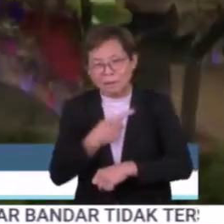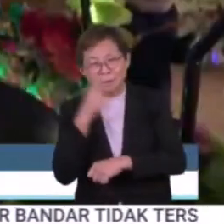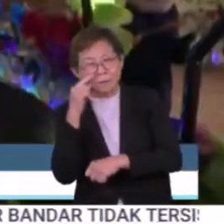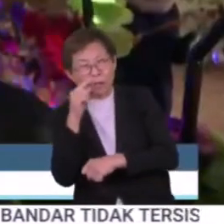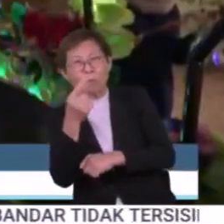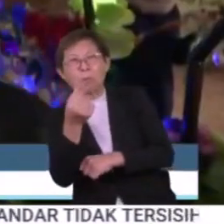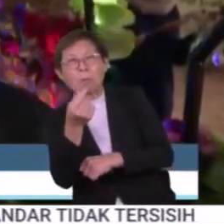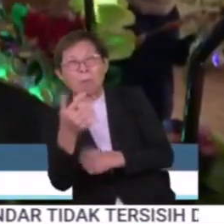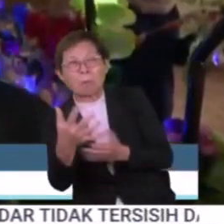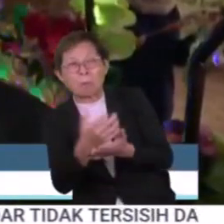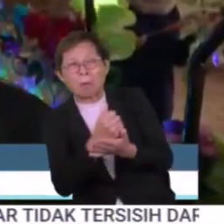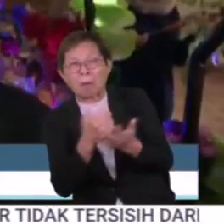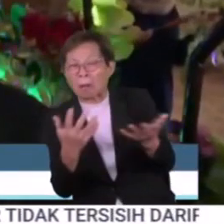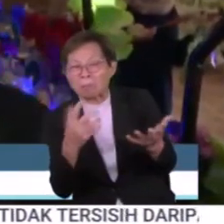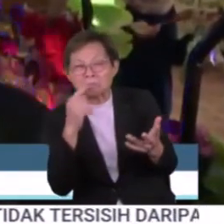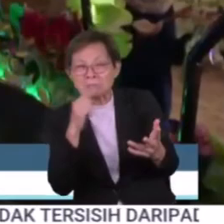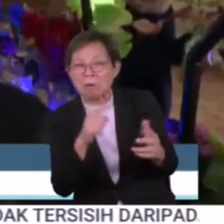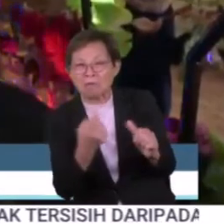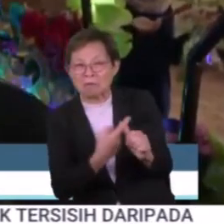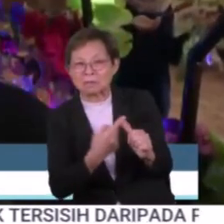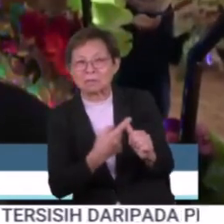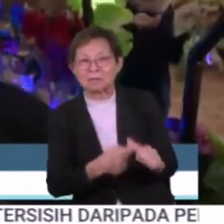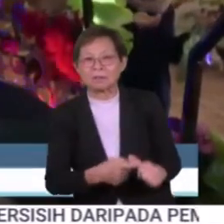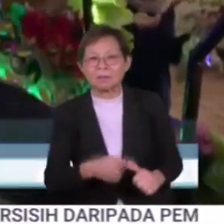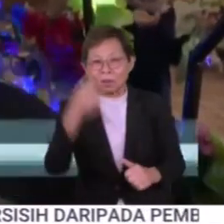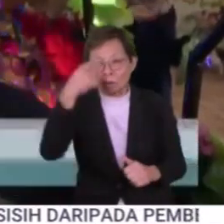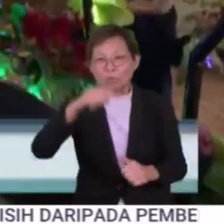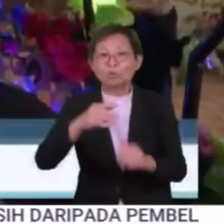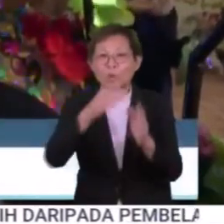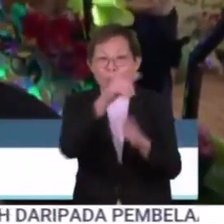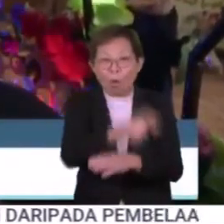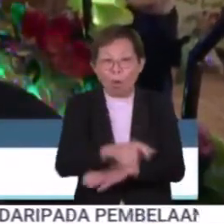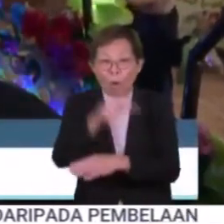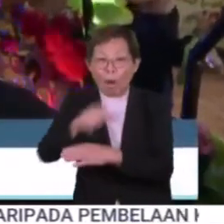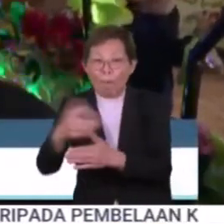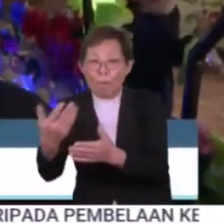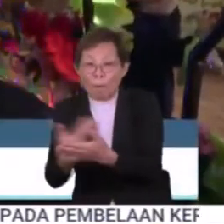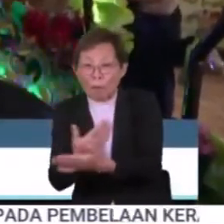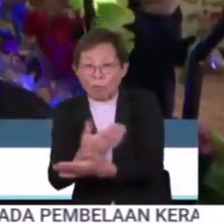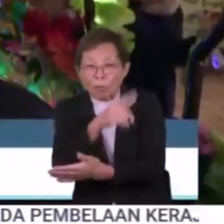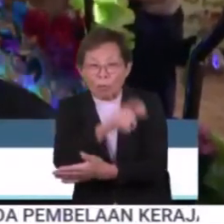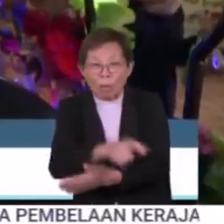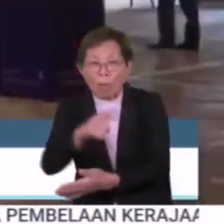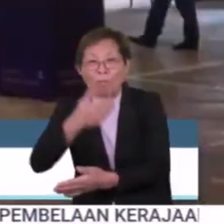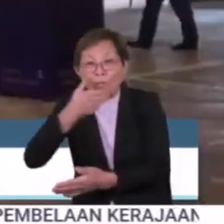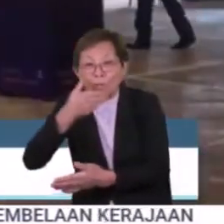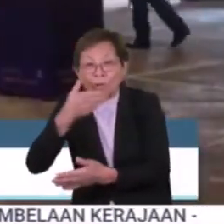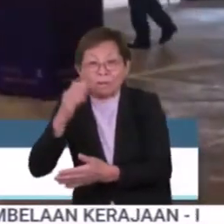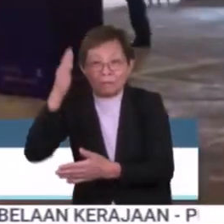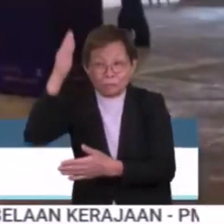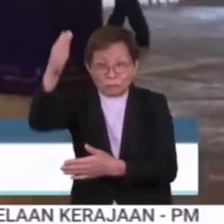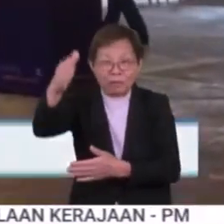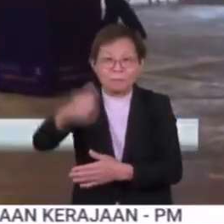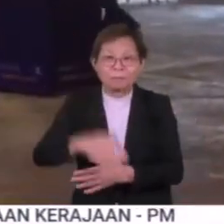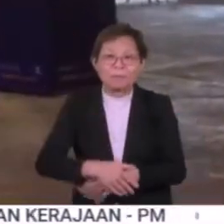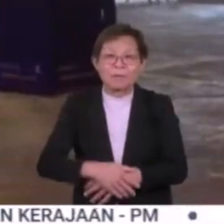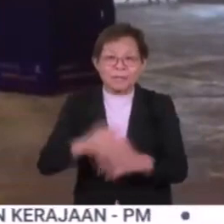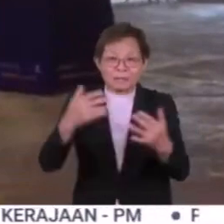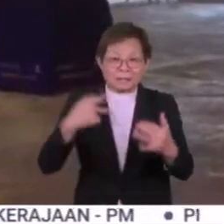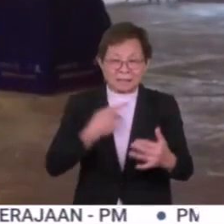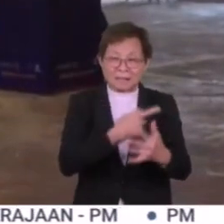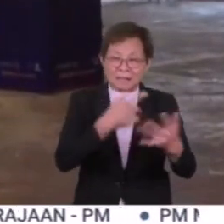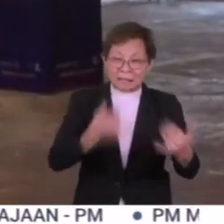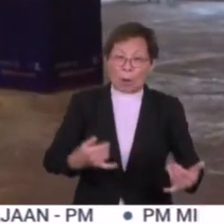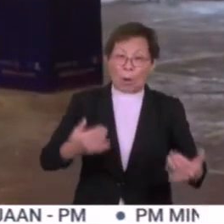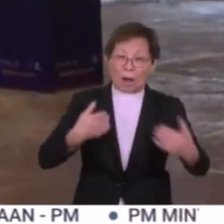income dia. Boleh-boleh menjalankan satu karier untuk pelapis yang, untuk pelapis muda yang akan datang lah. Sebab kita sekarang ni,